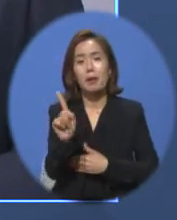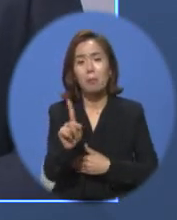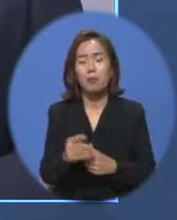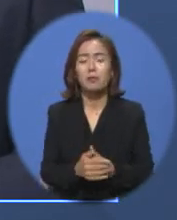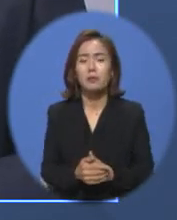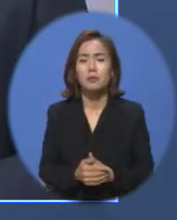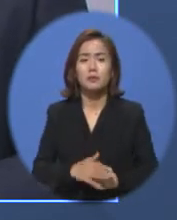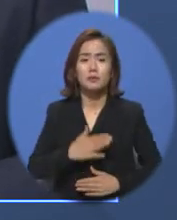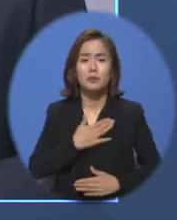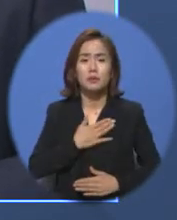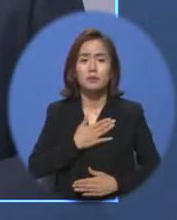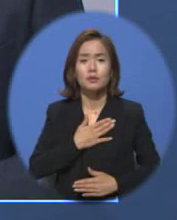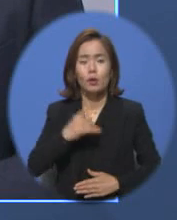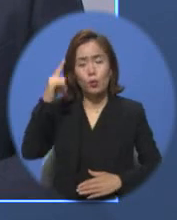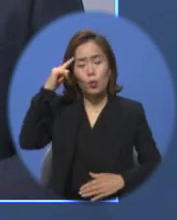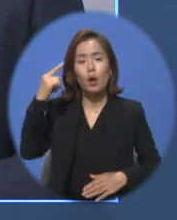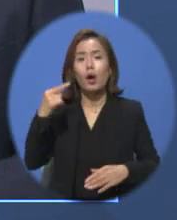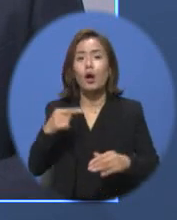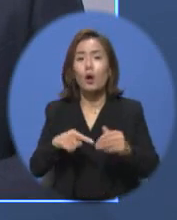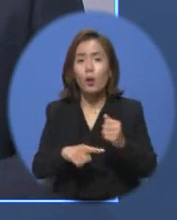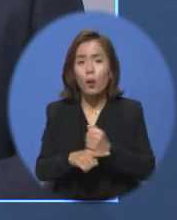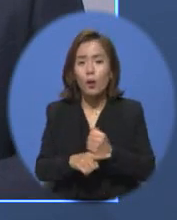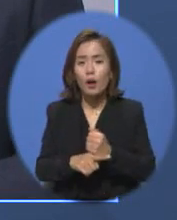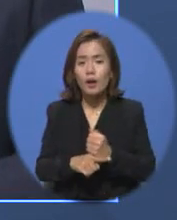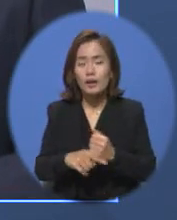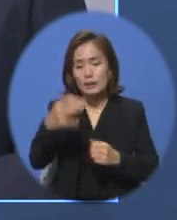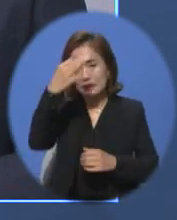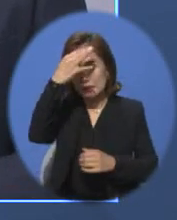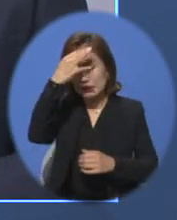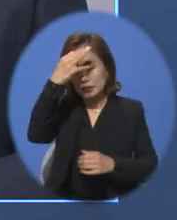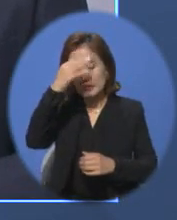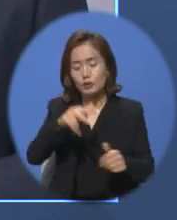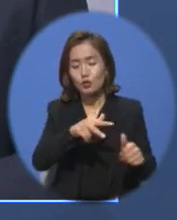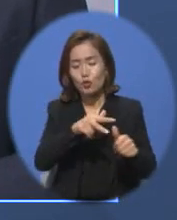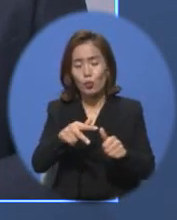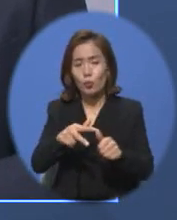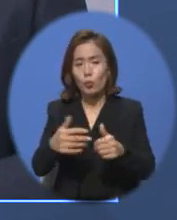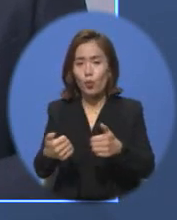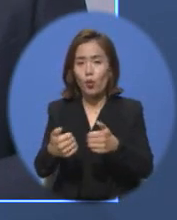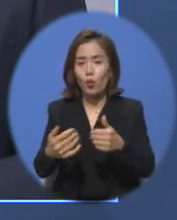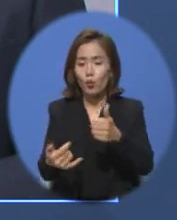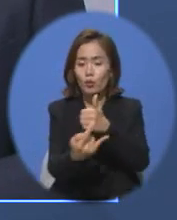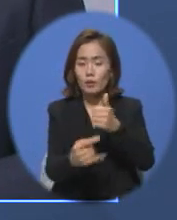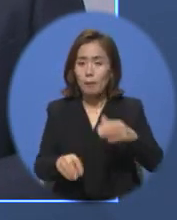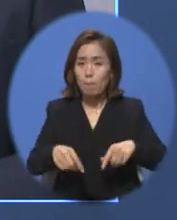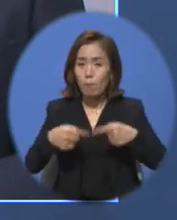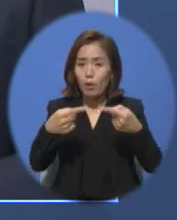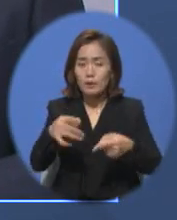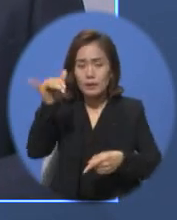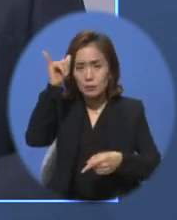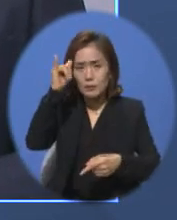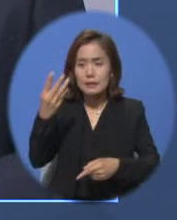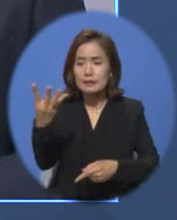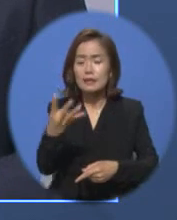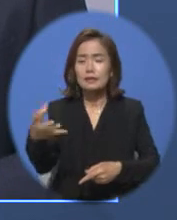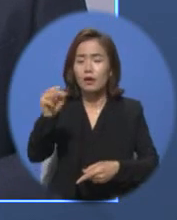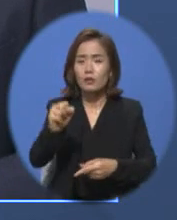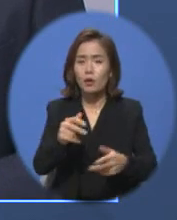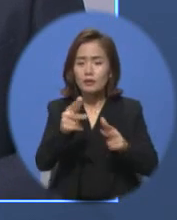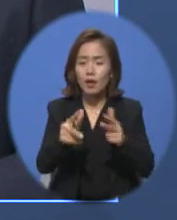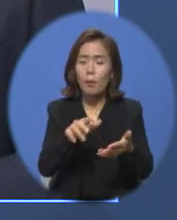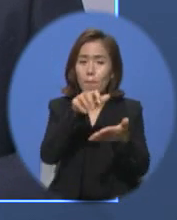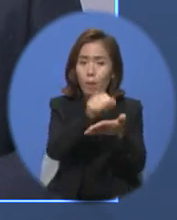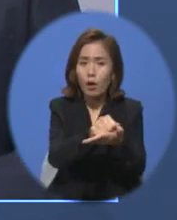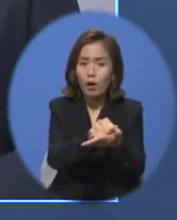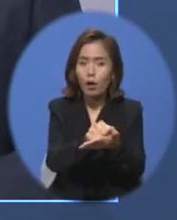. 변명하자면,제가과학 기술정보통신 위원회위원으로재직할당시4천억 원규모의AI프로젝트를추진했는데